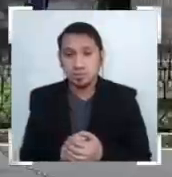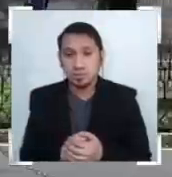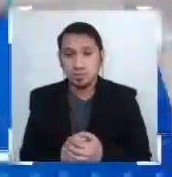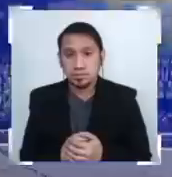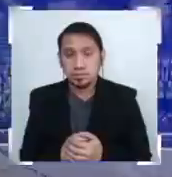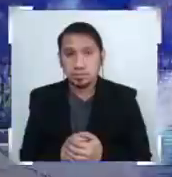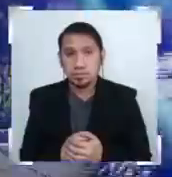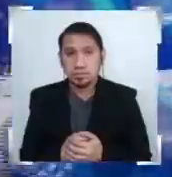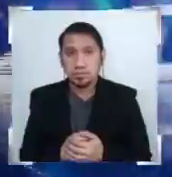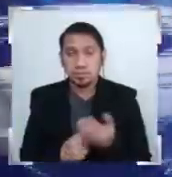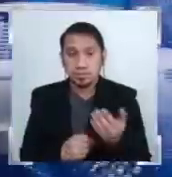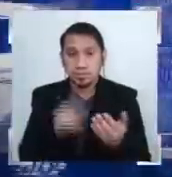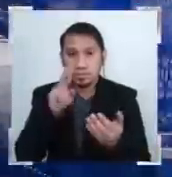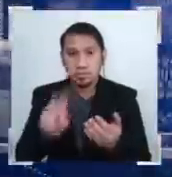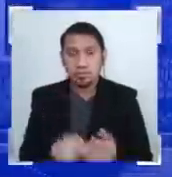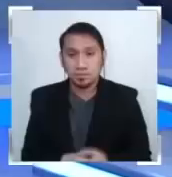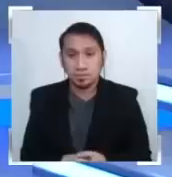si Joseph Morong, ang inyong saksi.